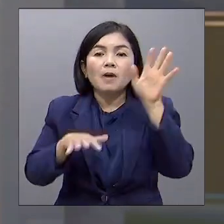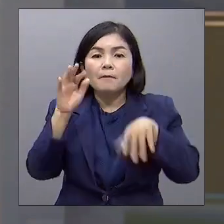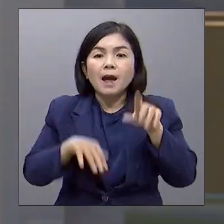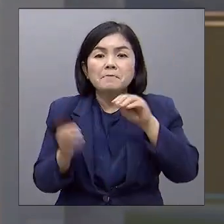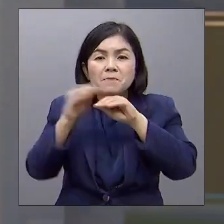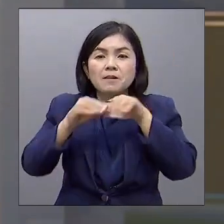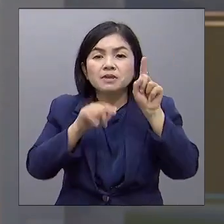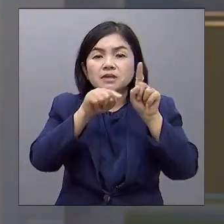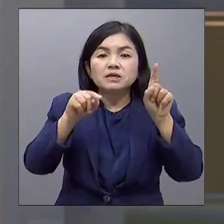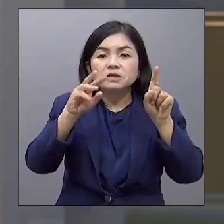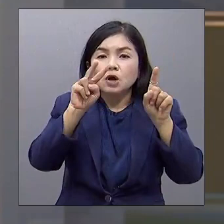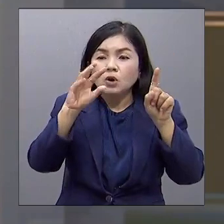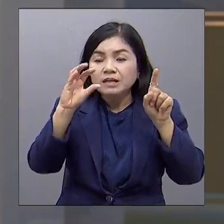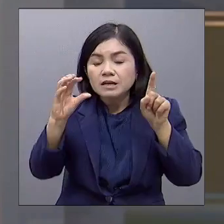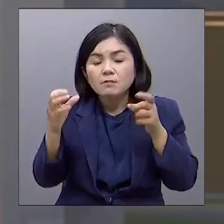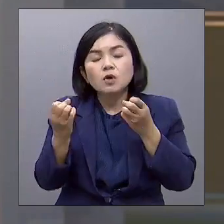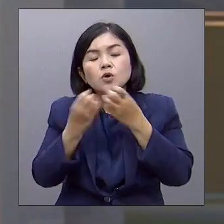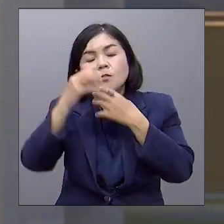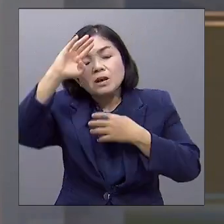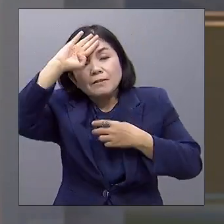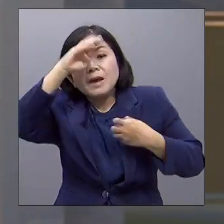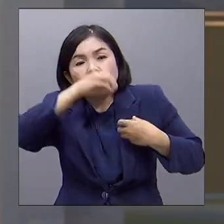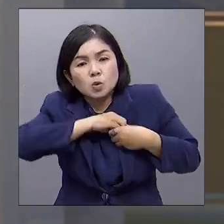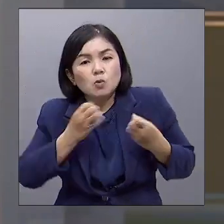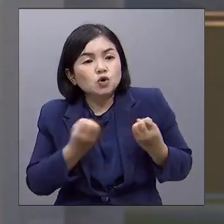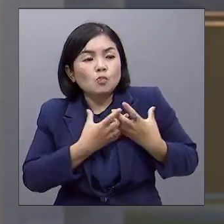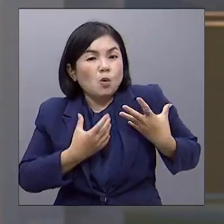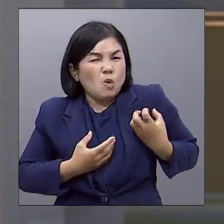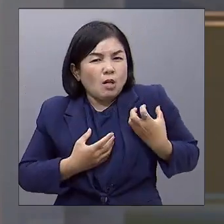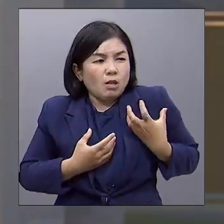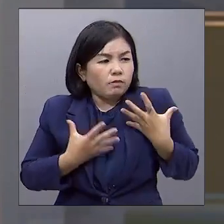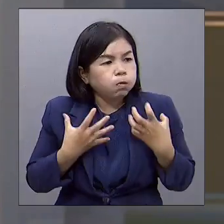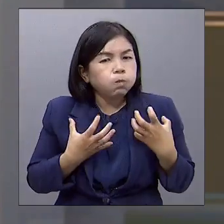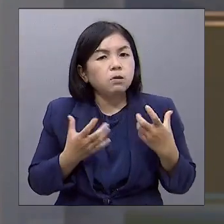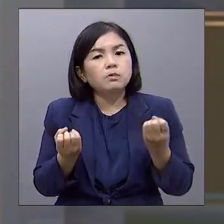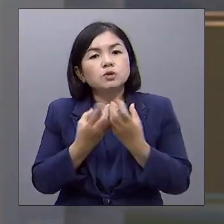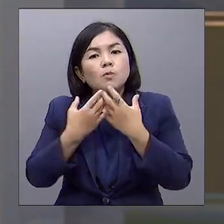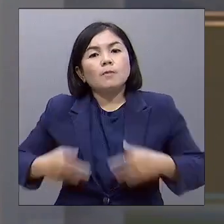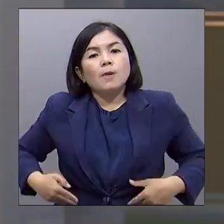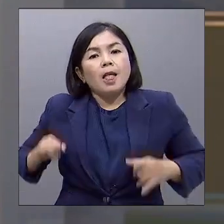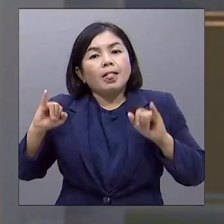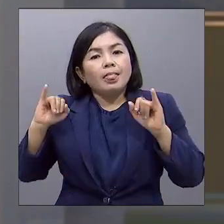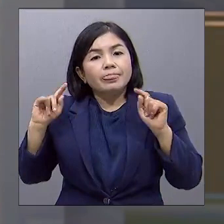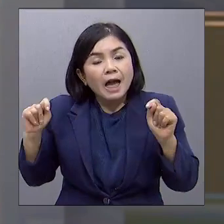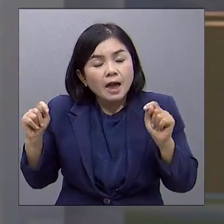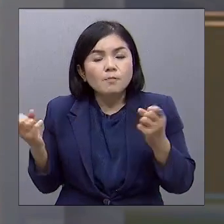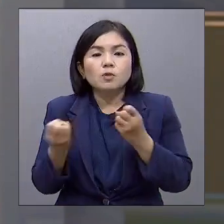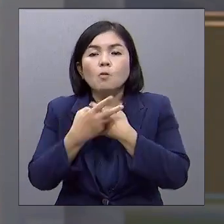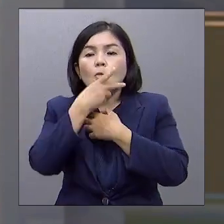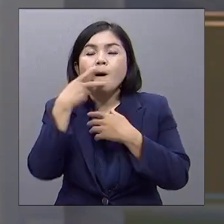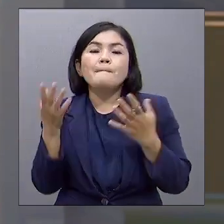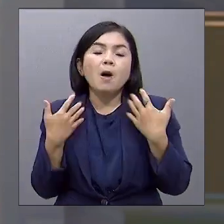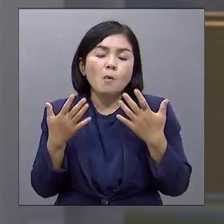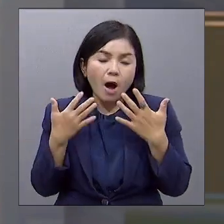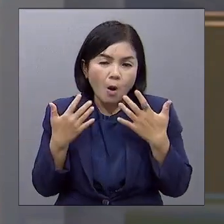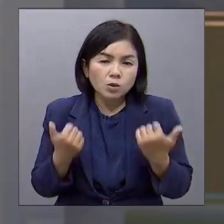องศาเซลเซียสก็สามารถทำให้โรคที่เป็นอยู่เนี่ยกำเริบขึ้นได้หรือแม้กระทั่งโรคไตโรคเบาหวานเองนะคะอากาศร้อนๆแบบ